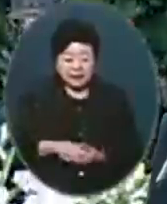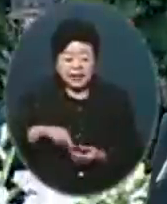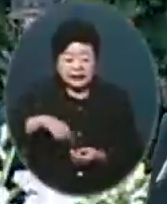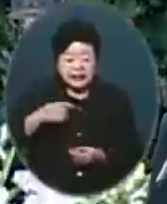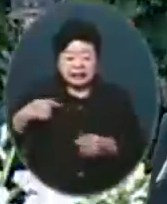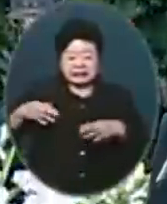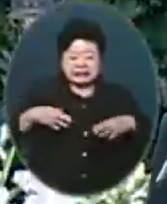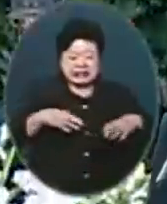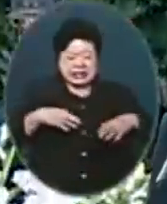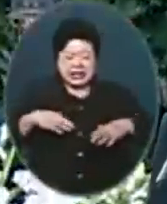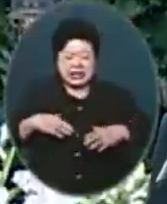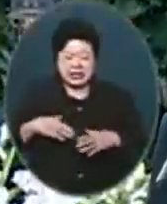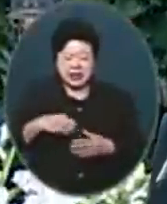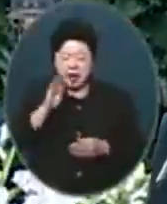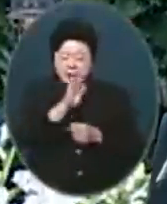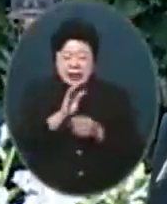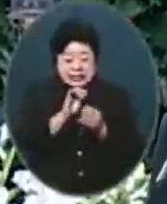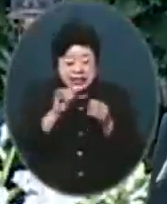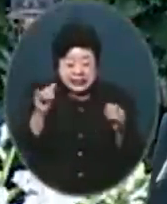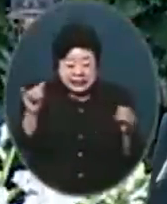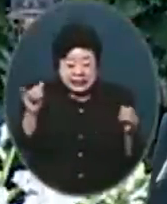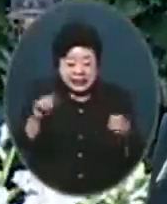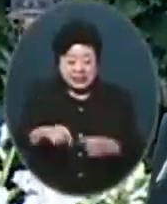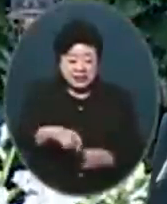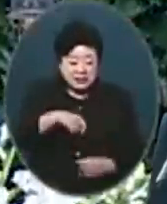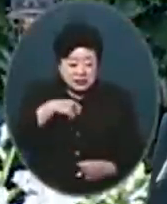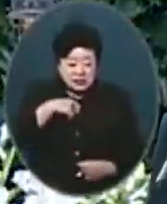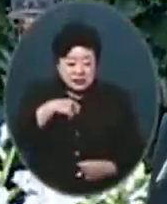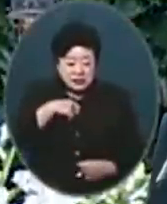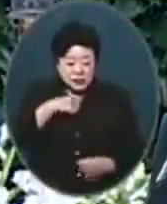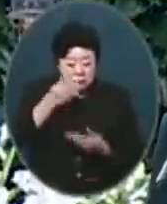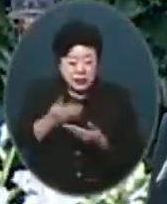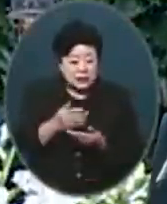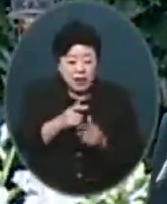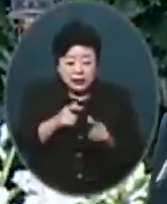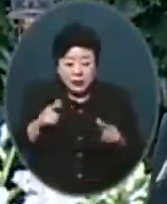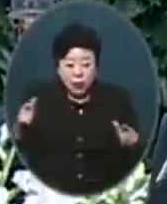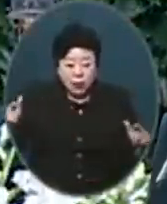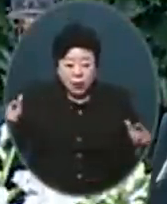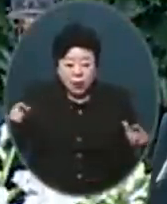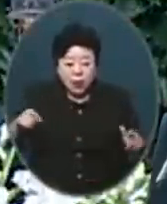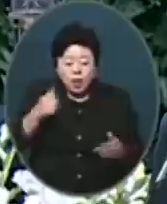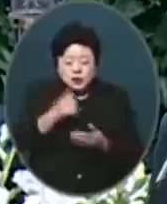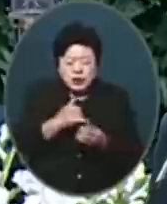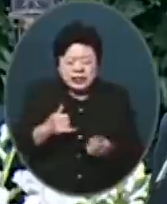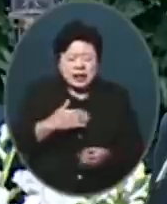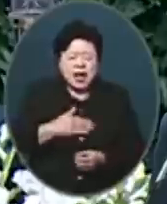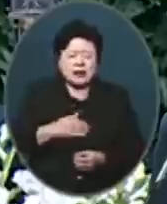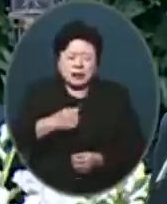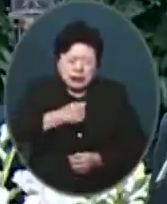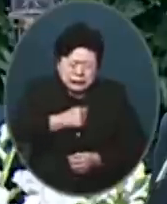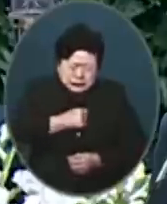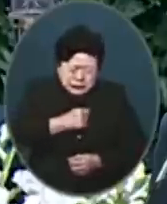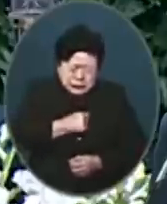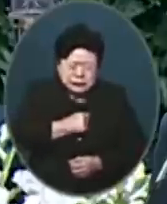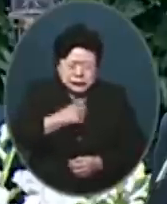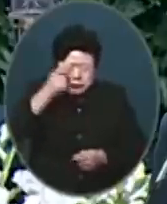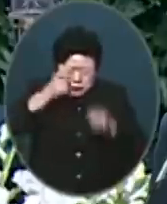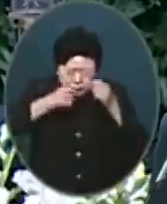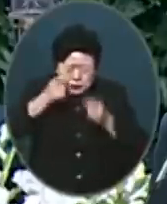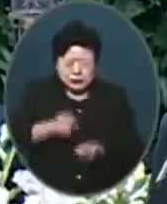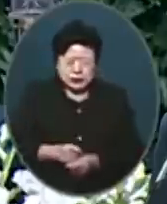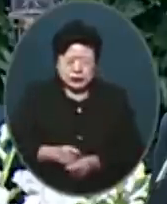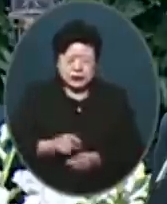자기를 자랑하던 바리새 교인은 의로움을 받은 것이 아니고 자기 죄인인 것을 알고 가슴을 치고 눈물을